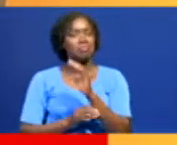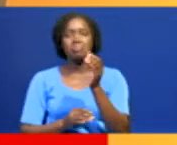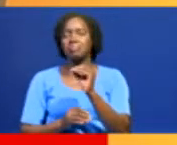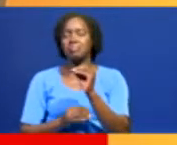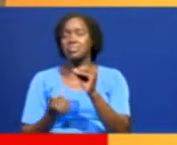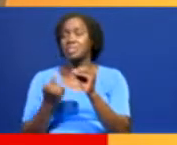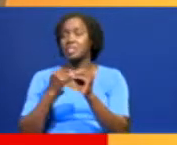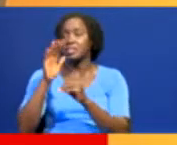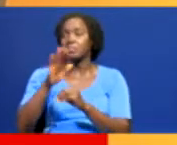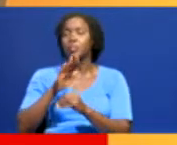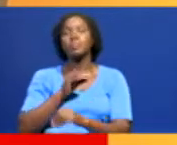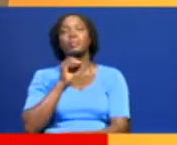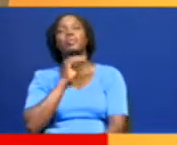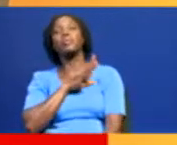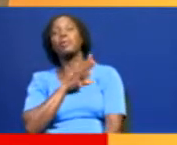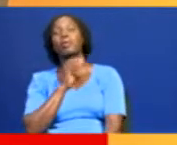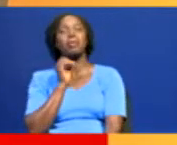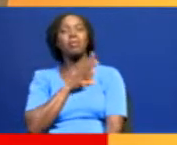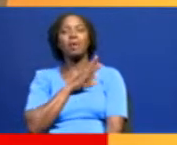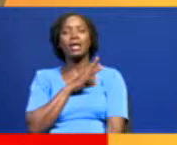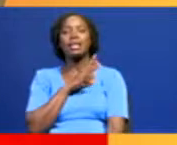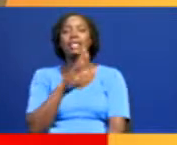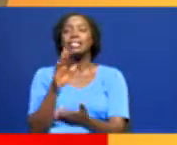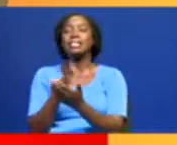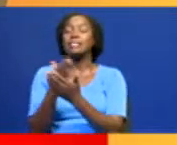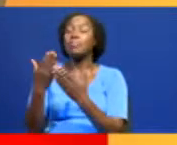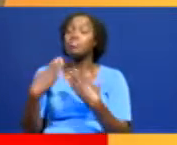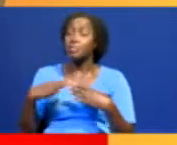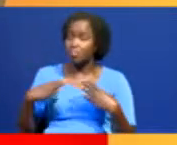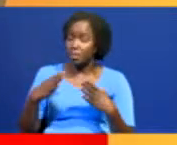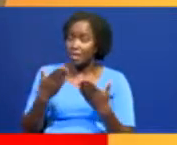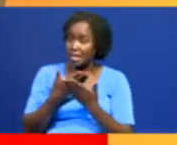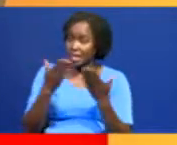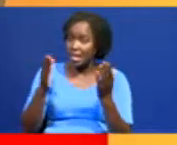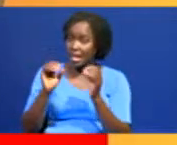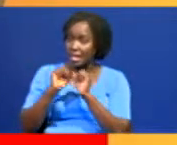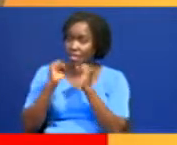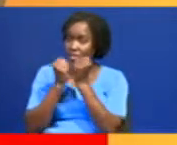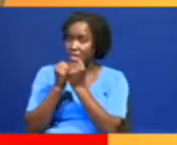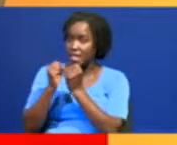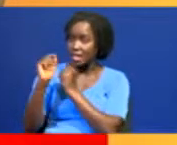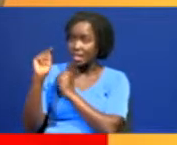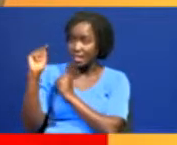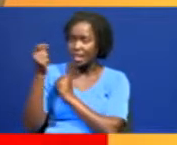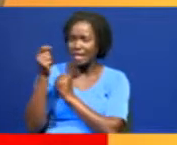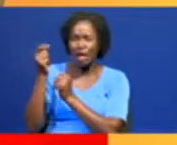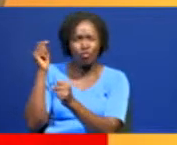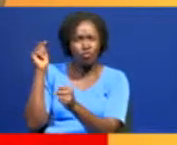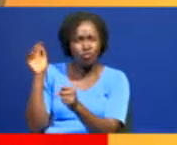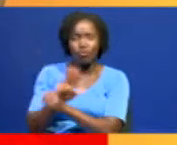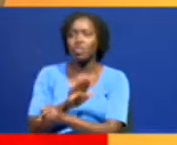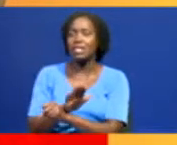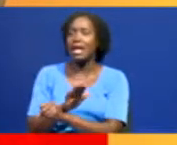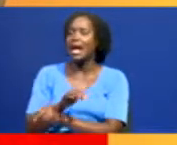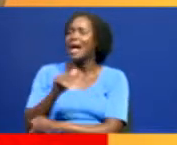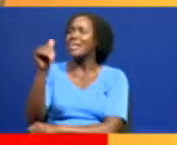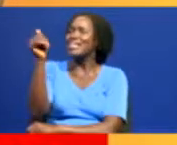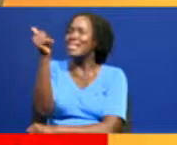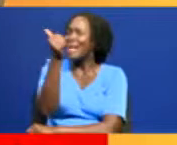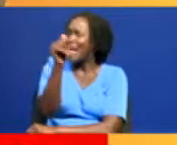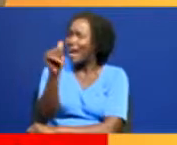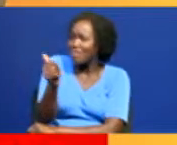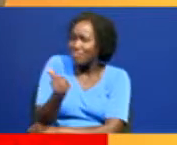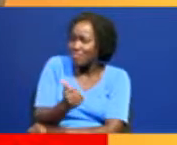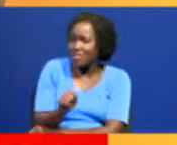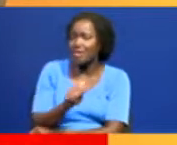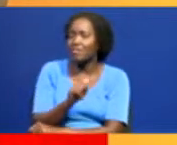bungeni tulikuwa tunapiga kelele tukisema kuna sehemu, kuna watu, kuna jamii katika nchi hii ambao kabisa hawajafika